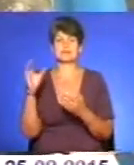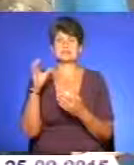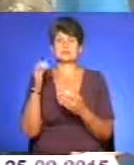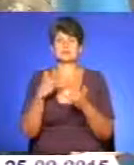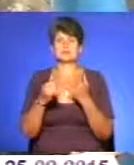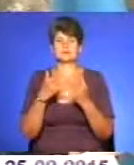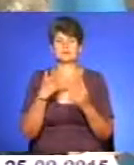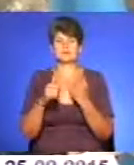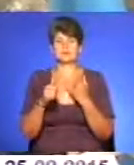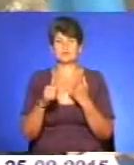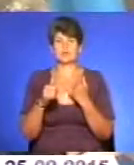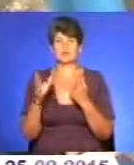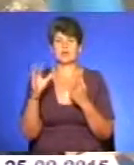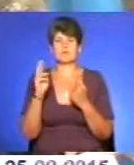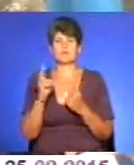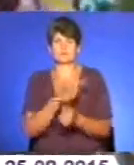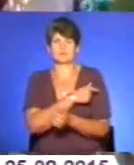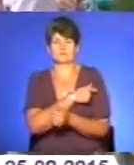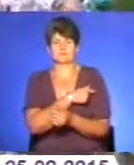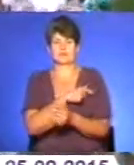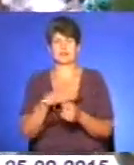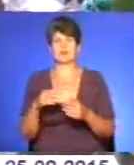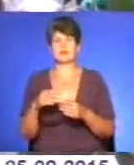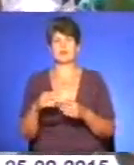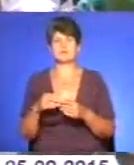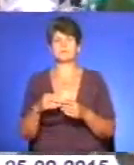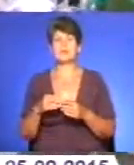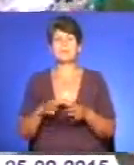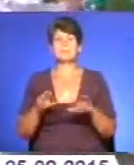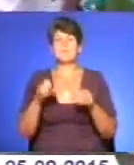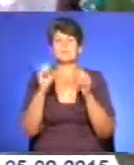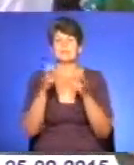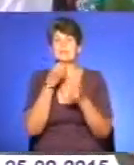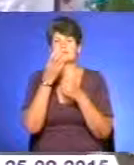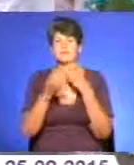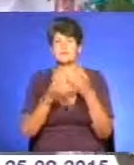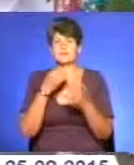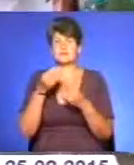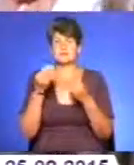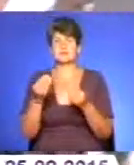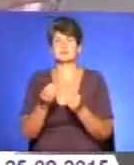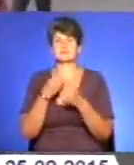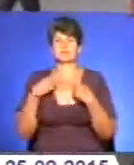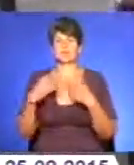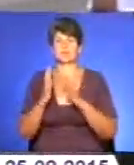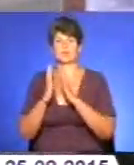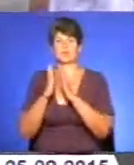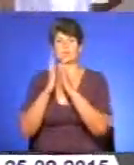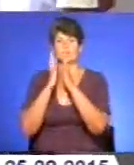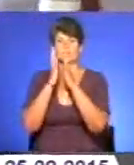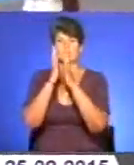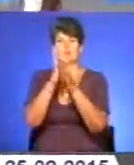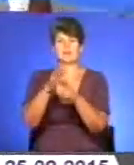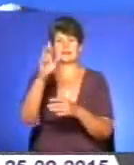або закамуфльовані в себе на рукавах. Поклали квіти до пам'ятників національних подвижників. Урочистою ходою пронесли державний